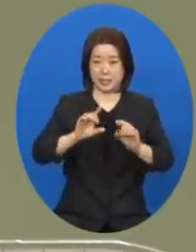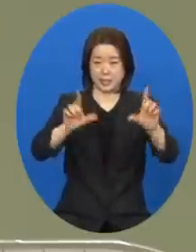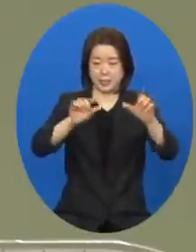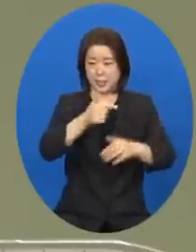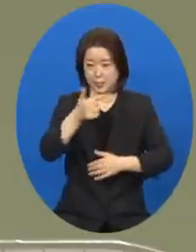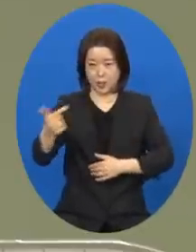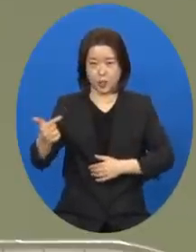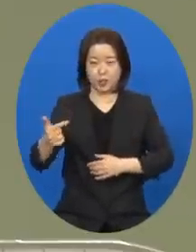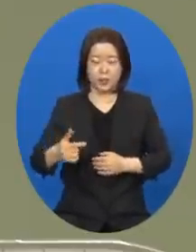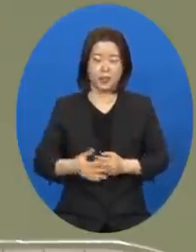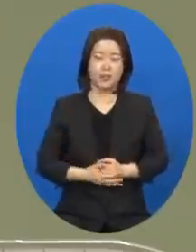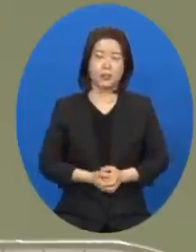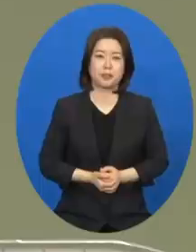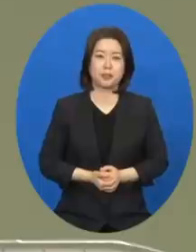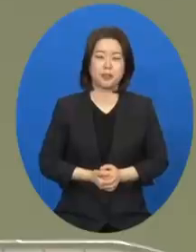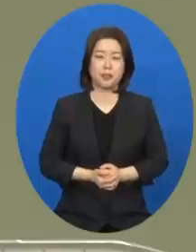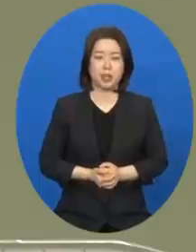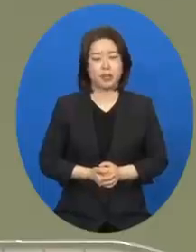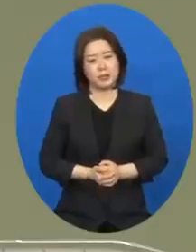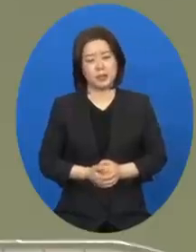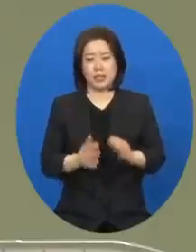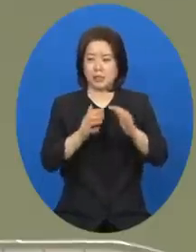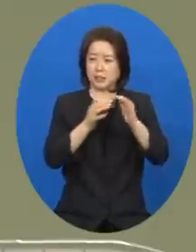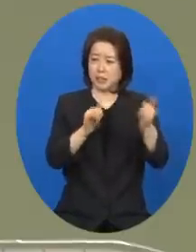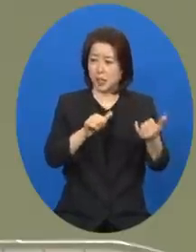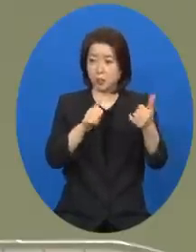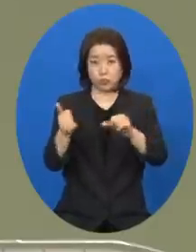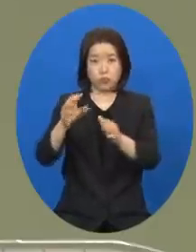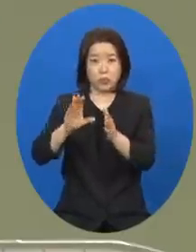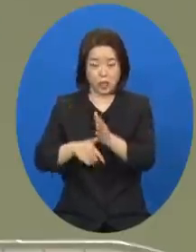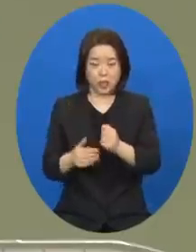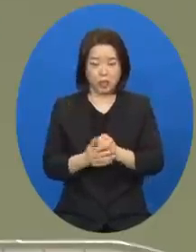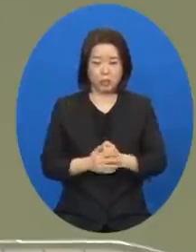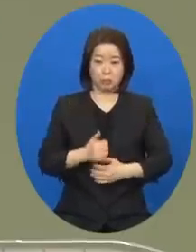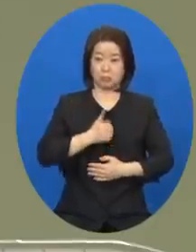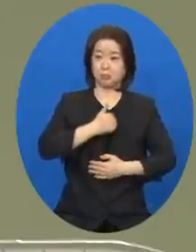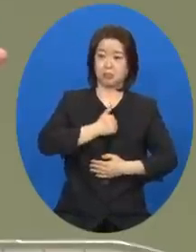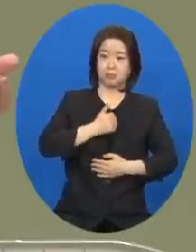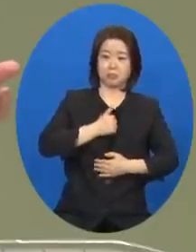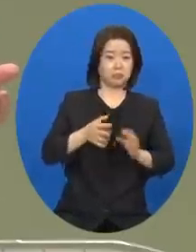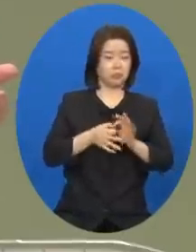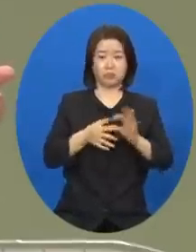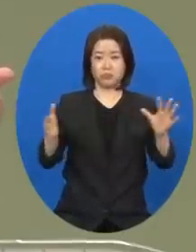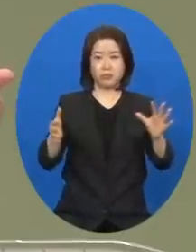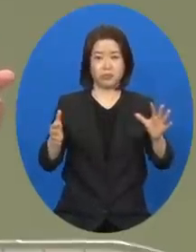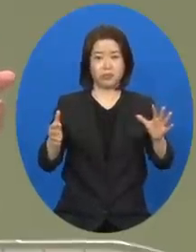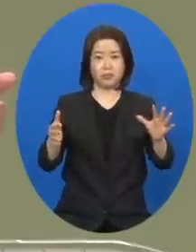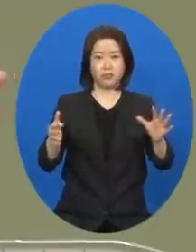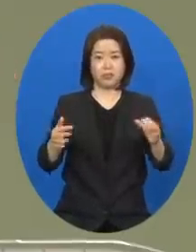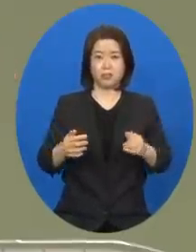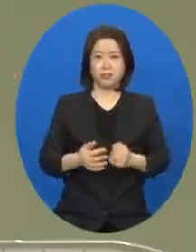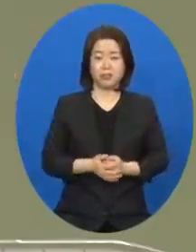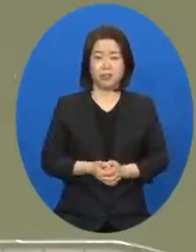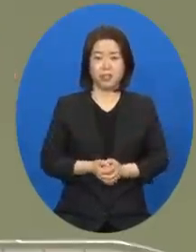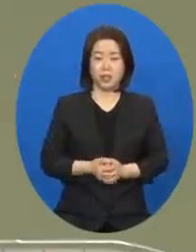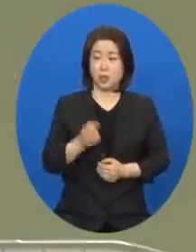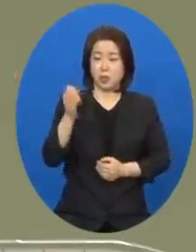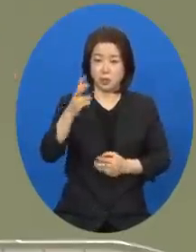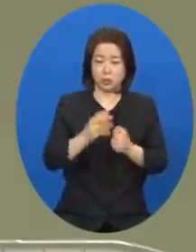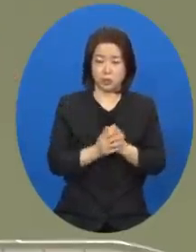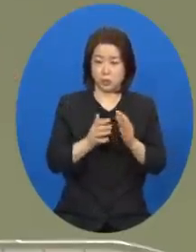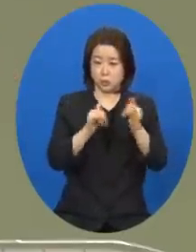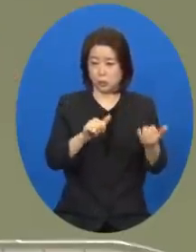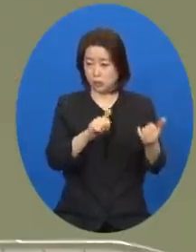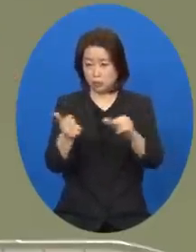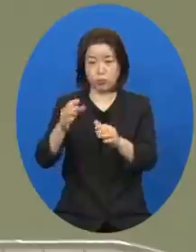저녁에는 사람이 죽으면 자존심도 뭐가 있겠으며 사람이